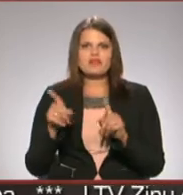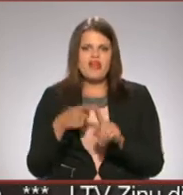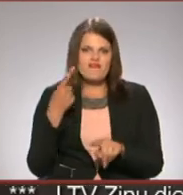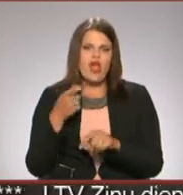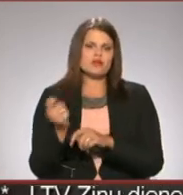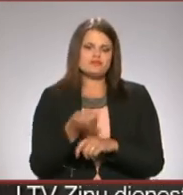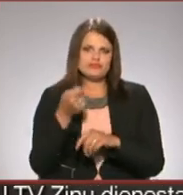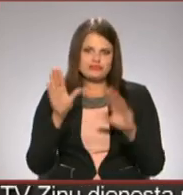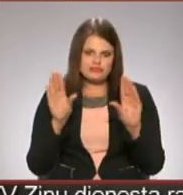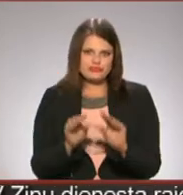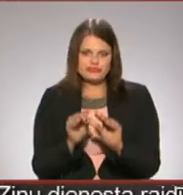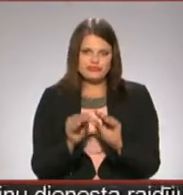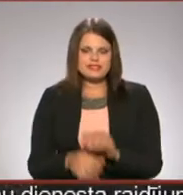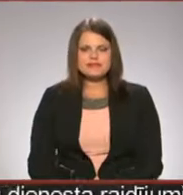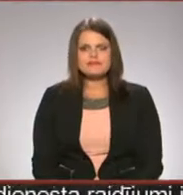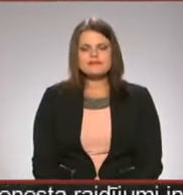Kurzeme.